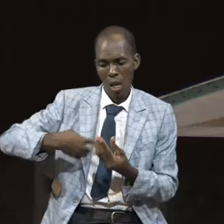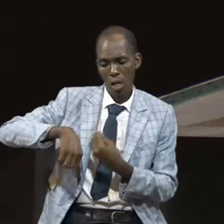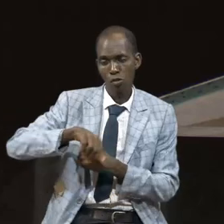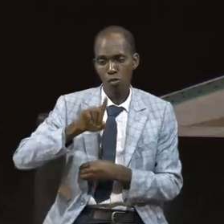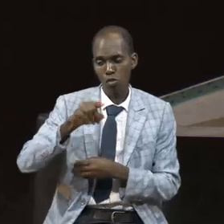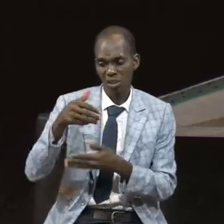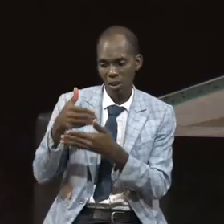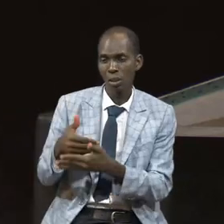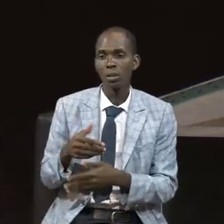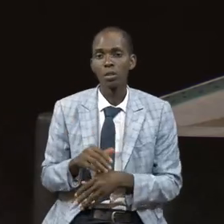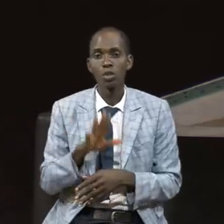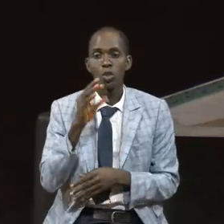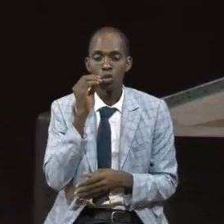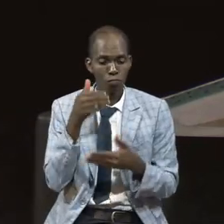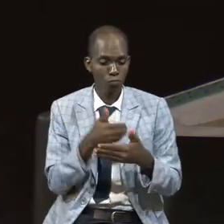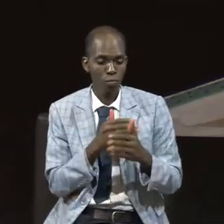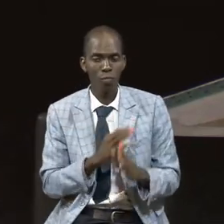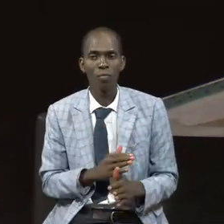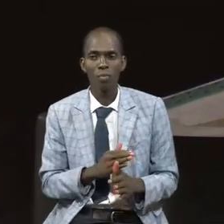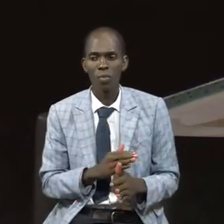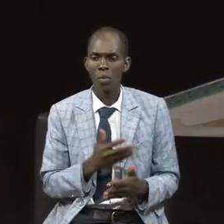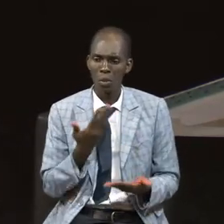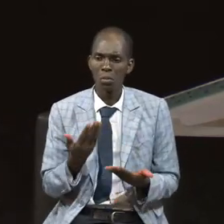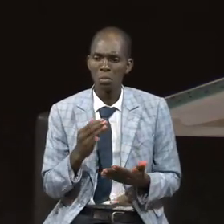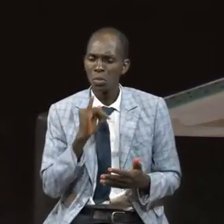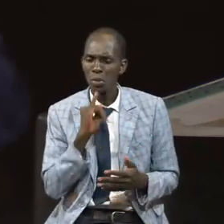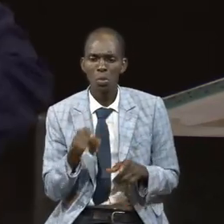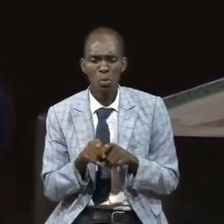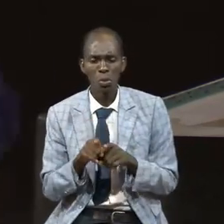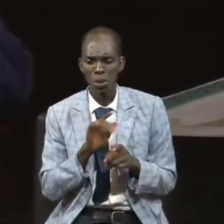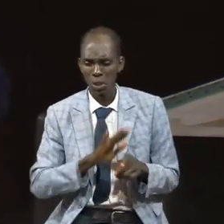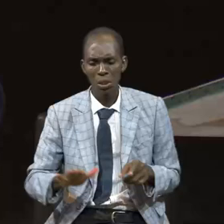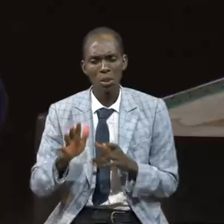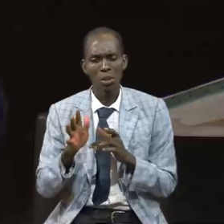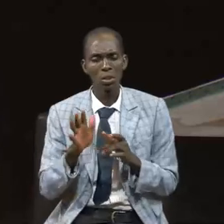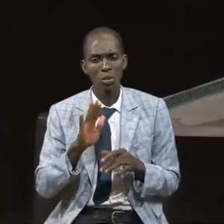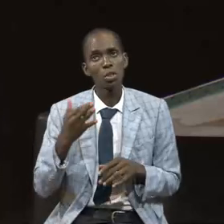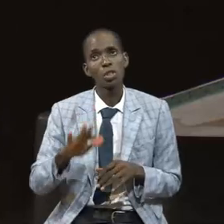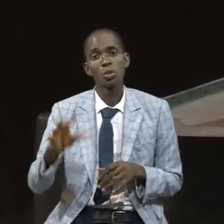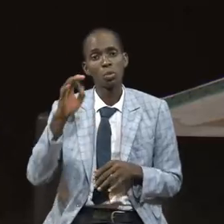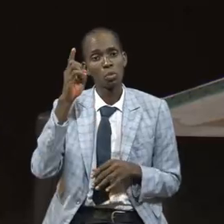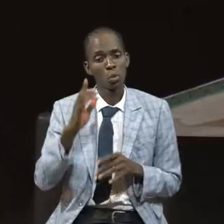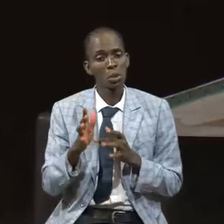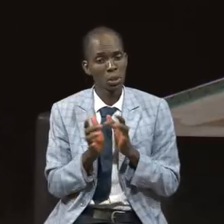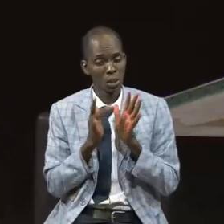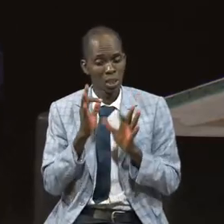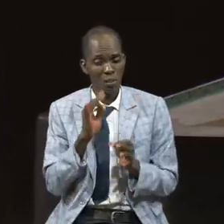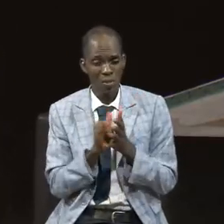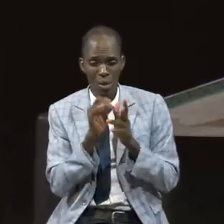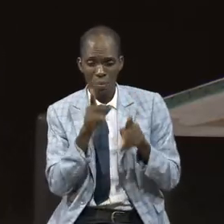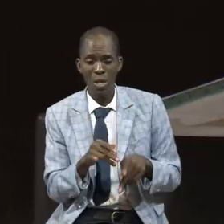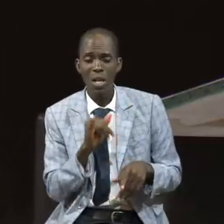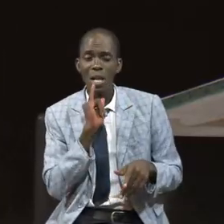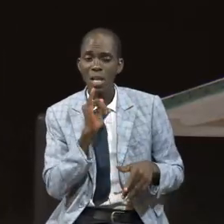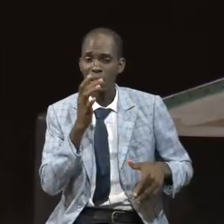autour de vous là-bas, votre voisin là-bas, aussi un frère, aussi un enfant de Dieu, si la personne là est